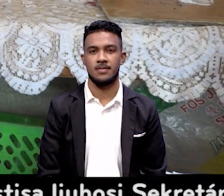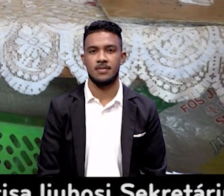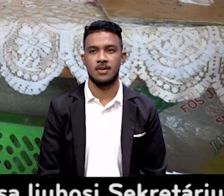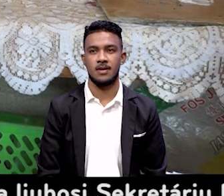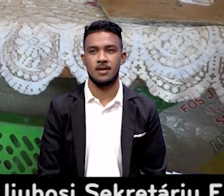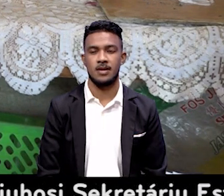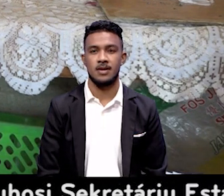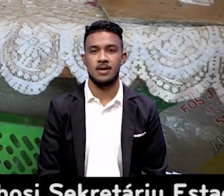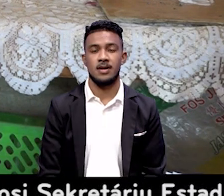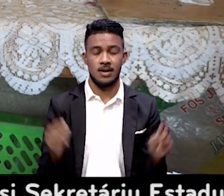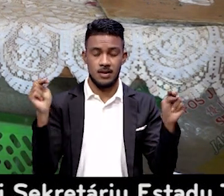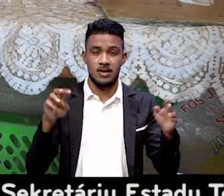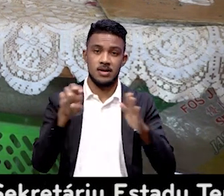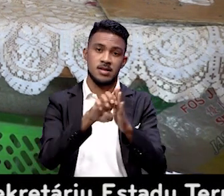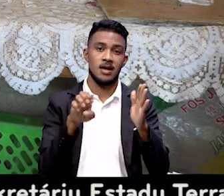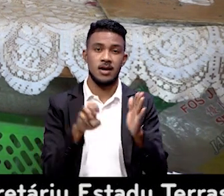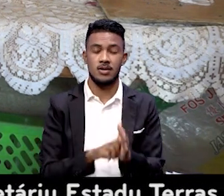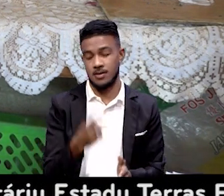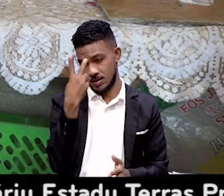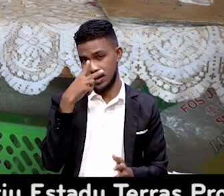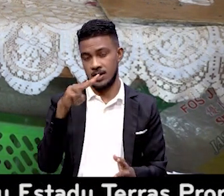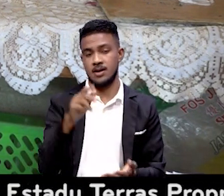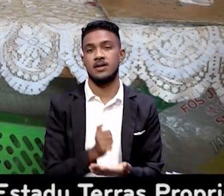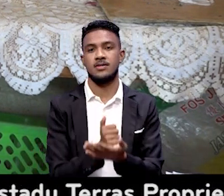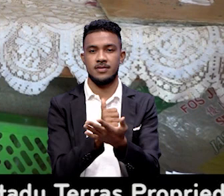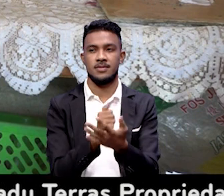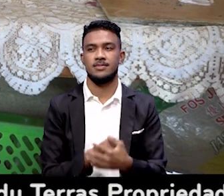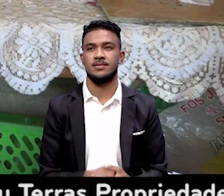Sempre está de tamata na hadia uma.